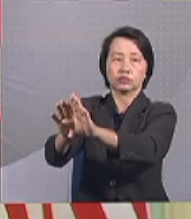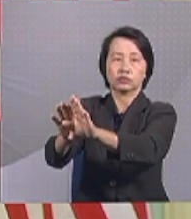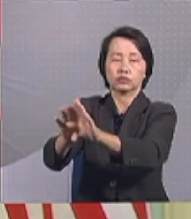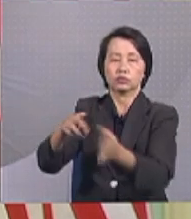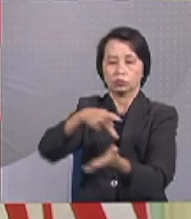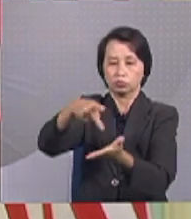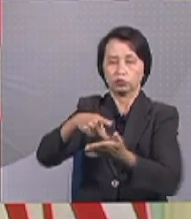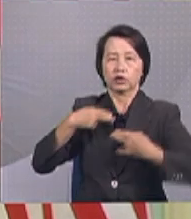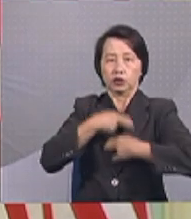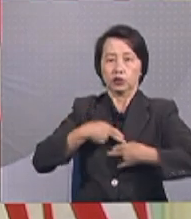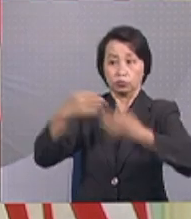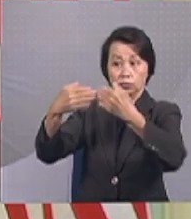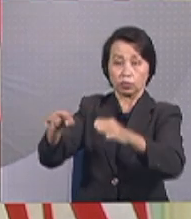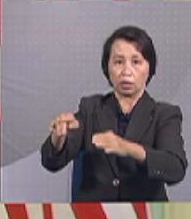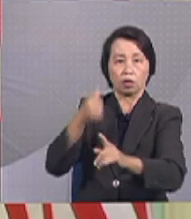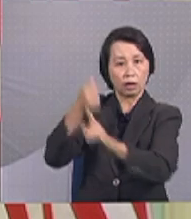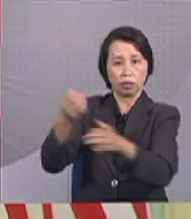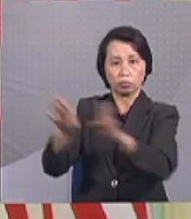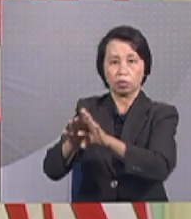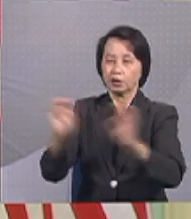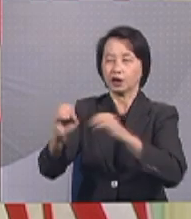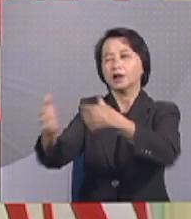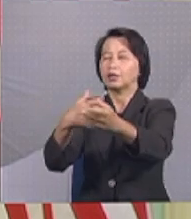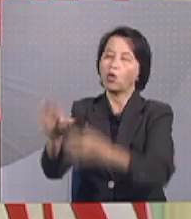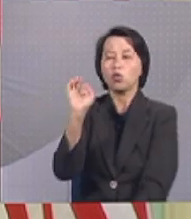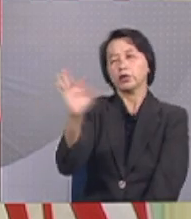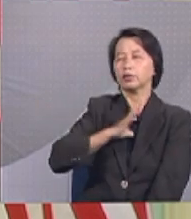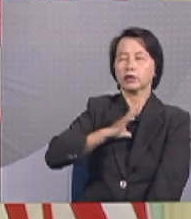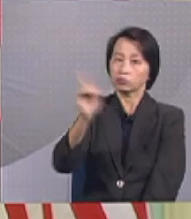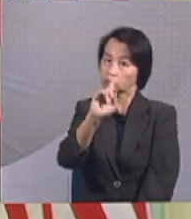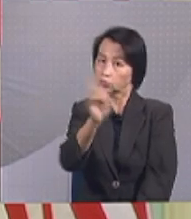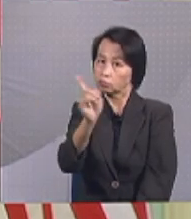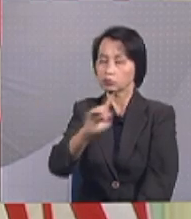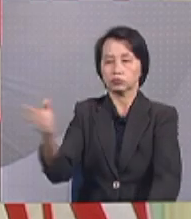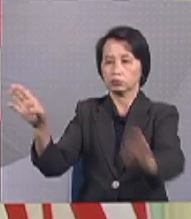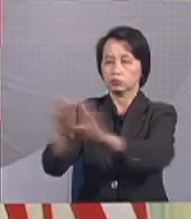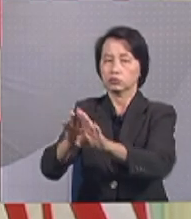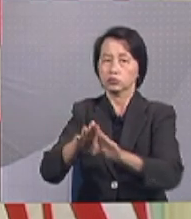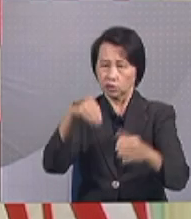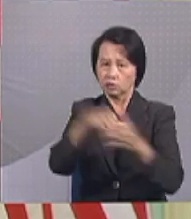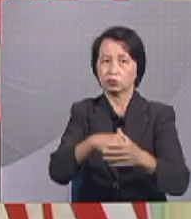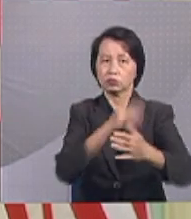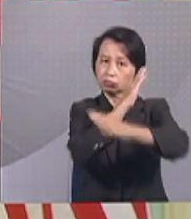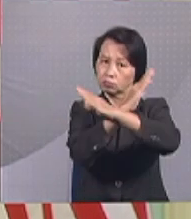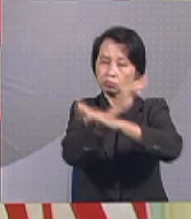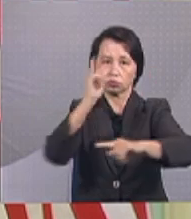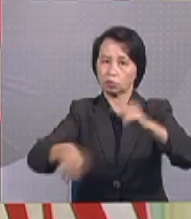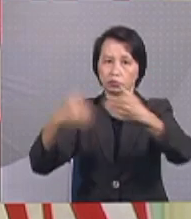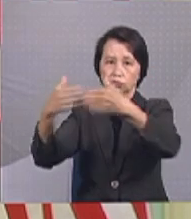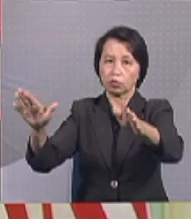pusat hiburan yang dibuka ini. Jadi tidak ada kompromi di segitu kerana masih termasuk di dalam senarai